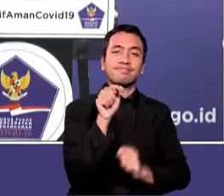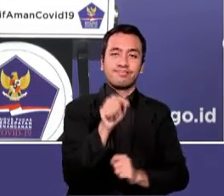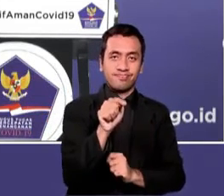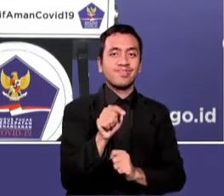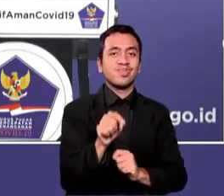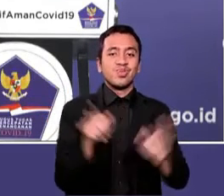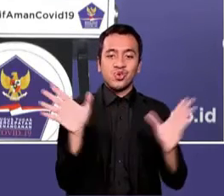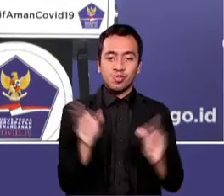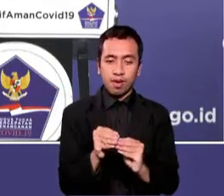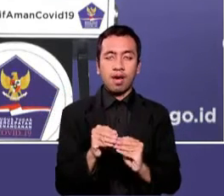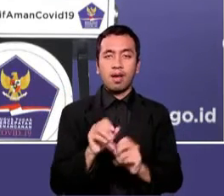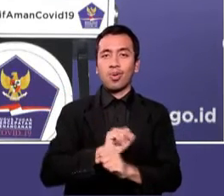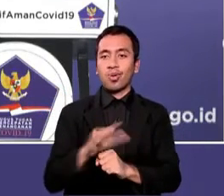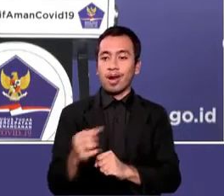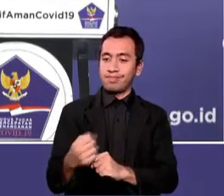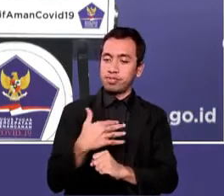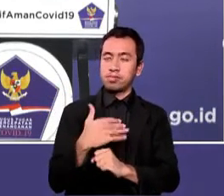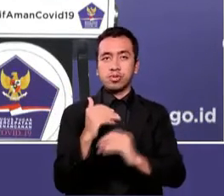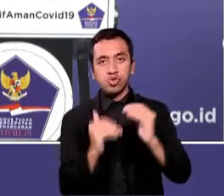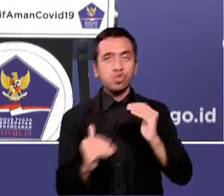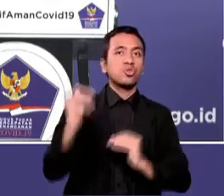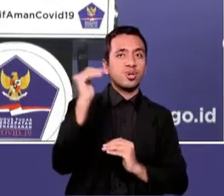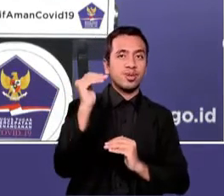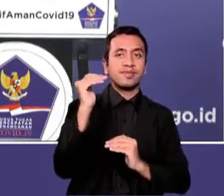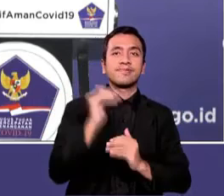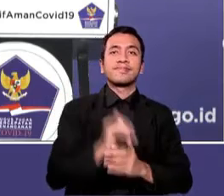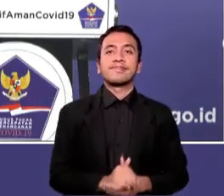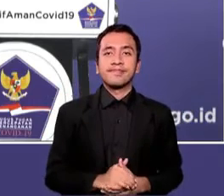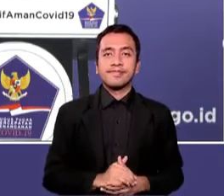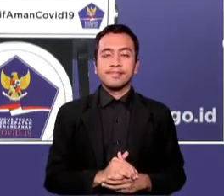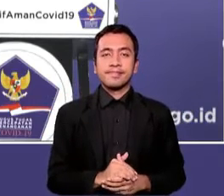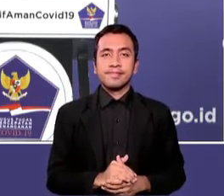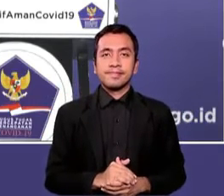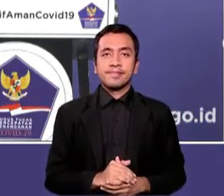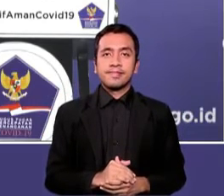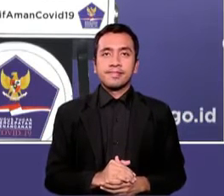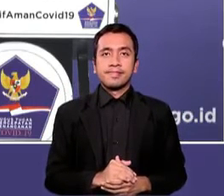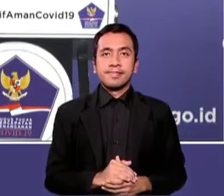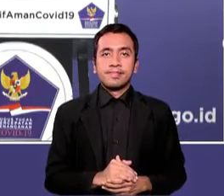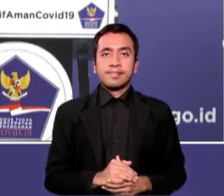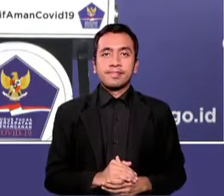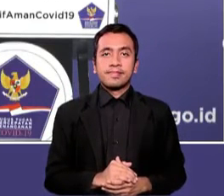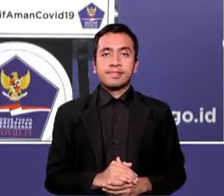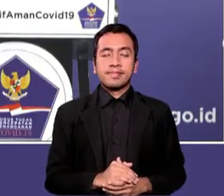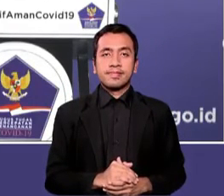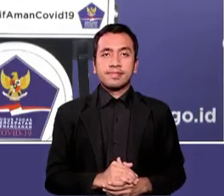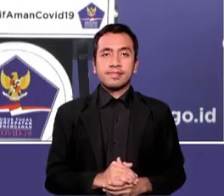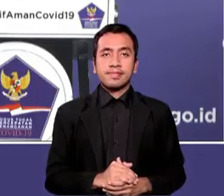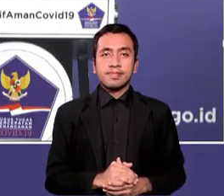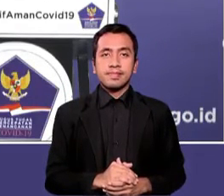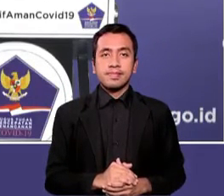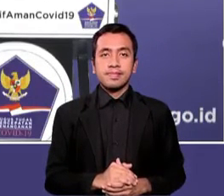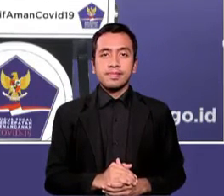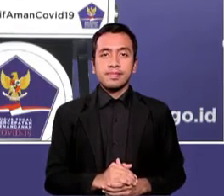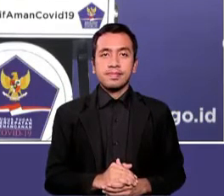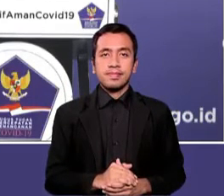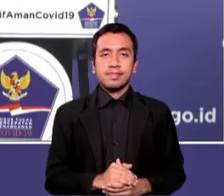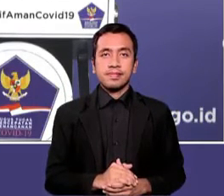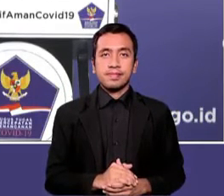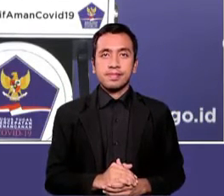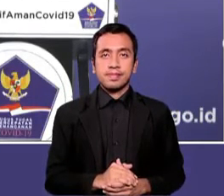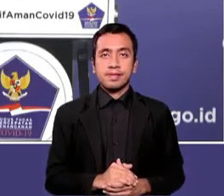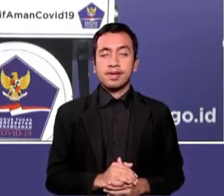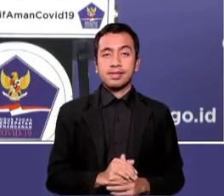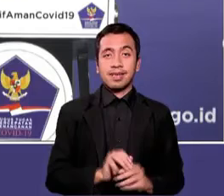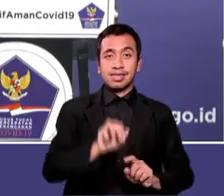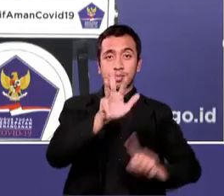di dalam capaian hasil yang kita dapatkan hari ini namun ada lebih dari ada